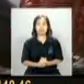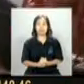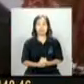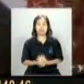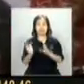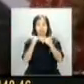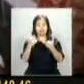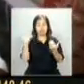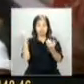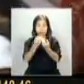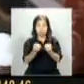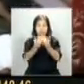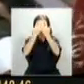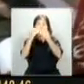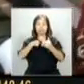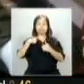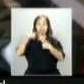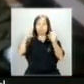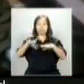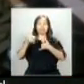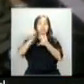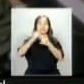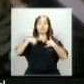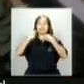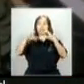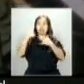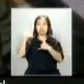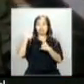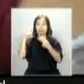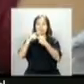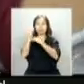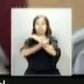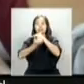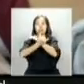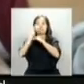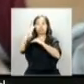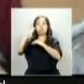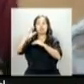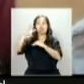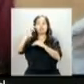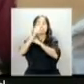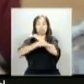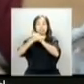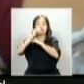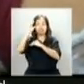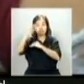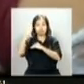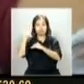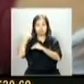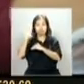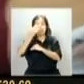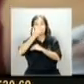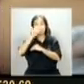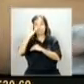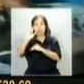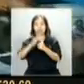เกิดระเบิดฆ่าตัวตายกลางงานแต่งทางตอนเหนือของเมืองกันดาฮาของประเทศอัฟกานิสถานซึ่งเป็นพื้นที่ที่กองกำลังต่างชาติกำลังปราบปรามก